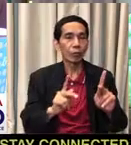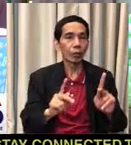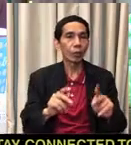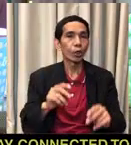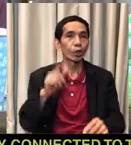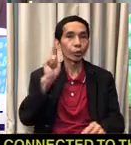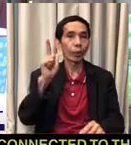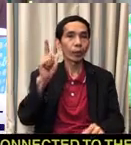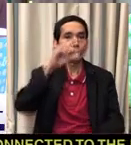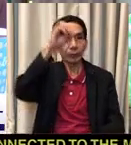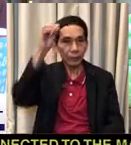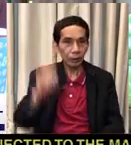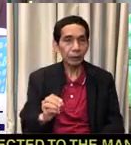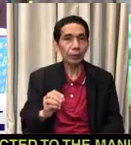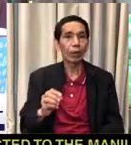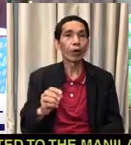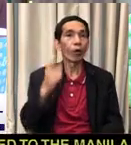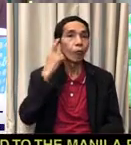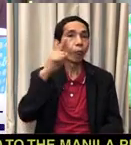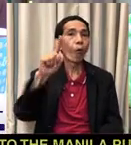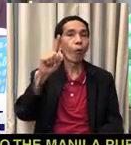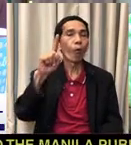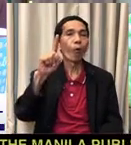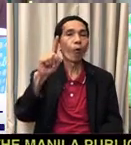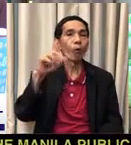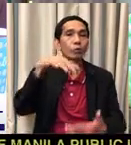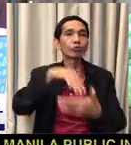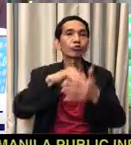at 20% sa